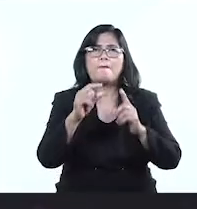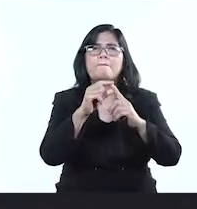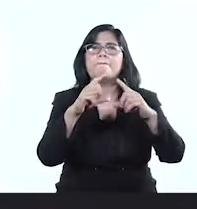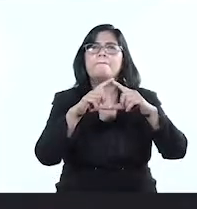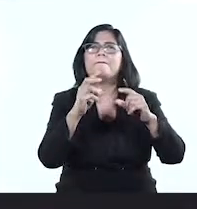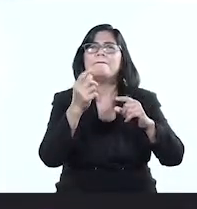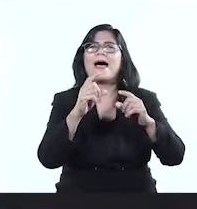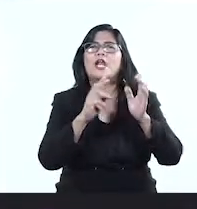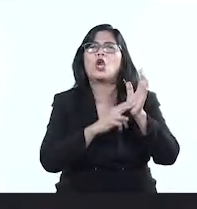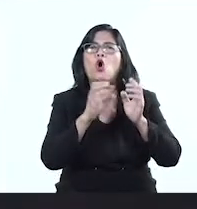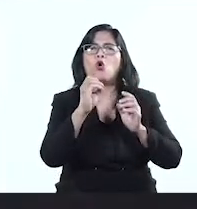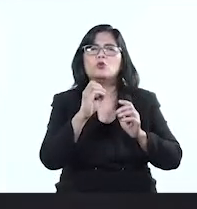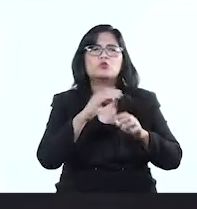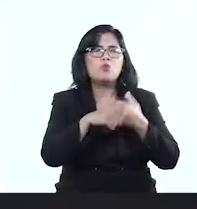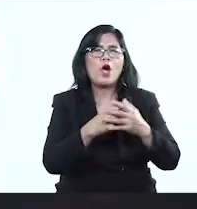pusing selesai